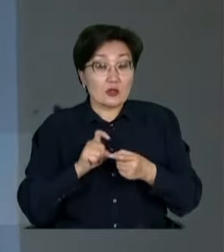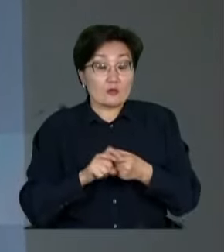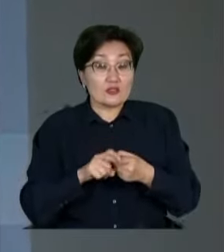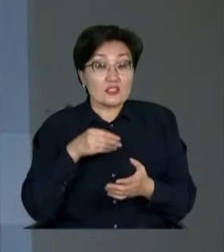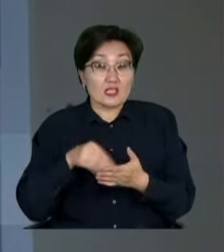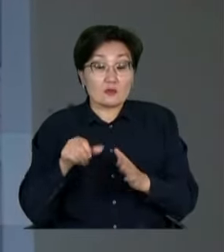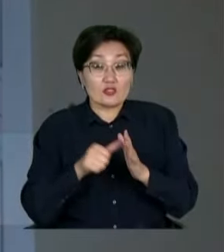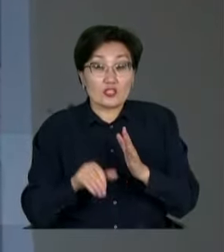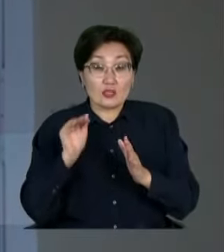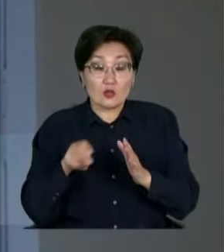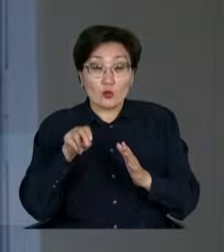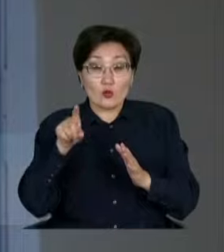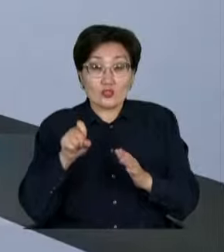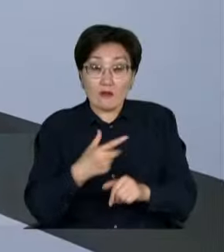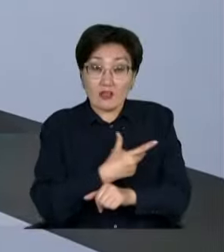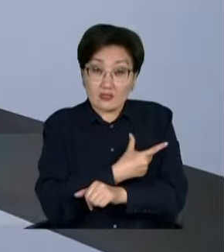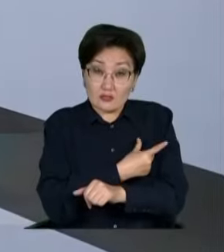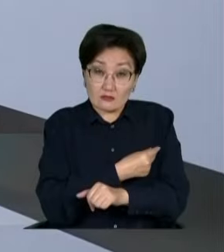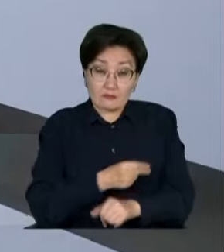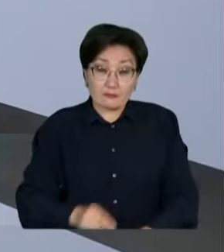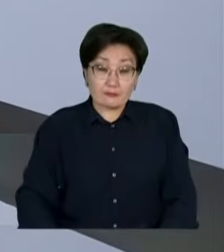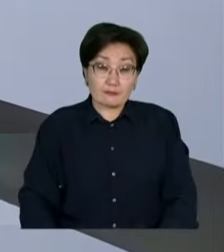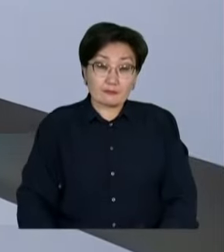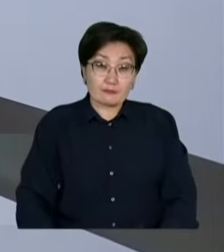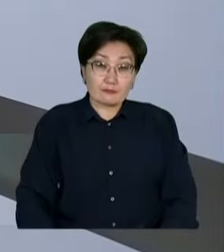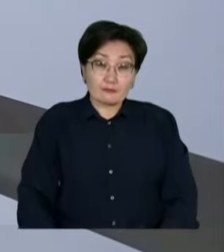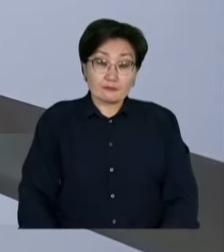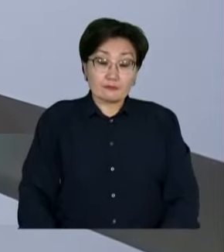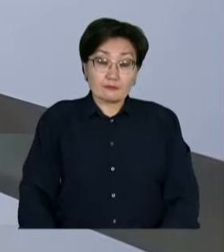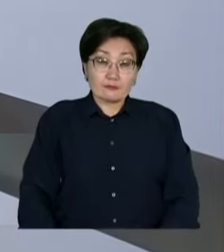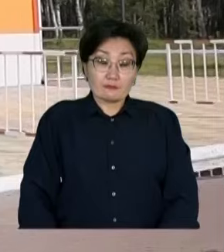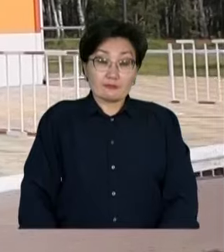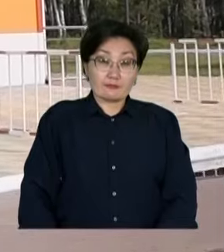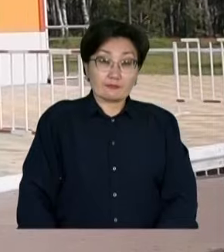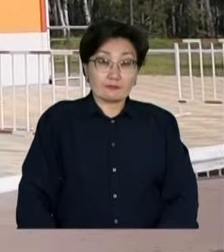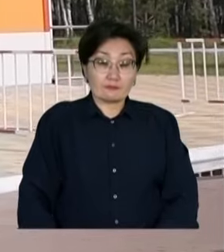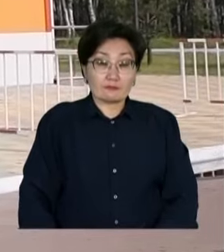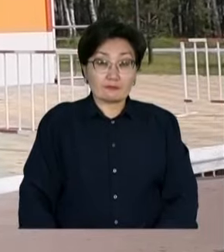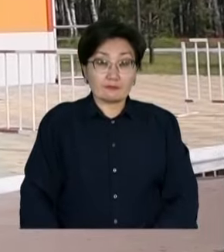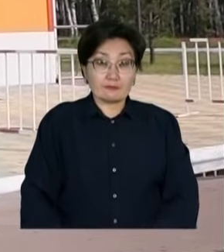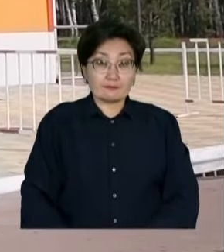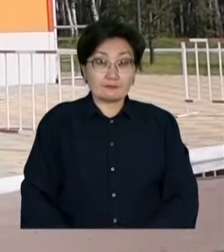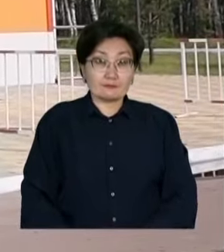приобретено 60 тысяч доз вакцины. Нургуля Алина, Азамат Илюбаев, телеканал Алматы, Североказахстанская область.